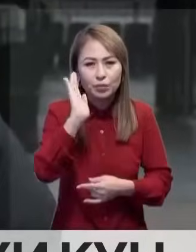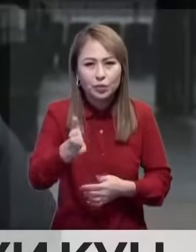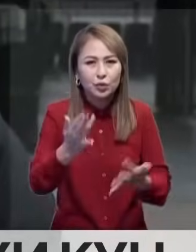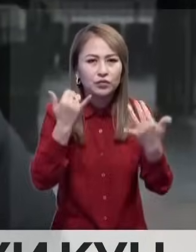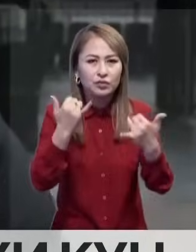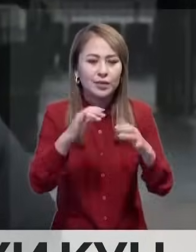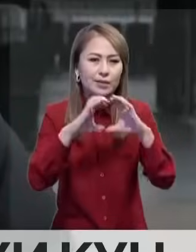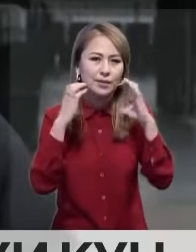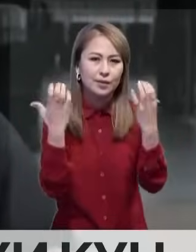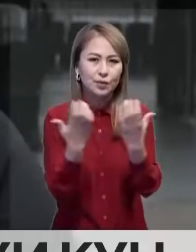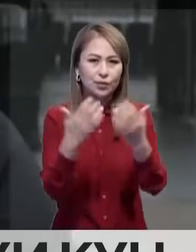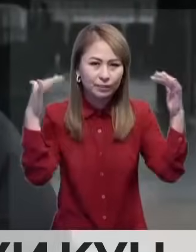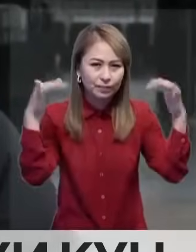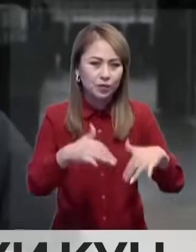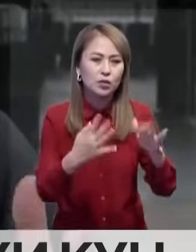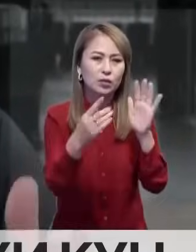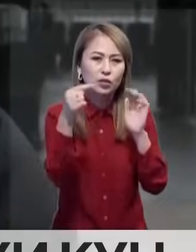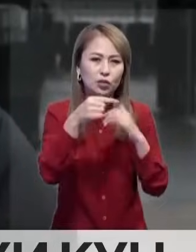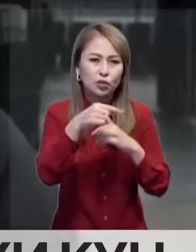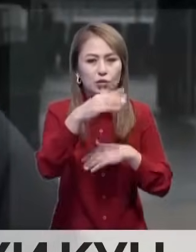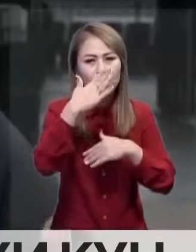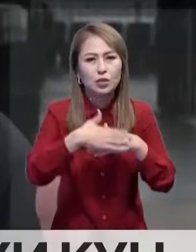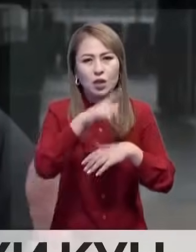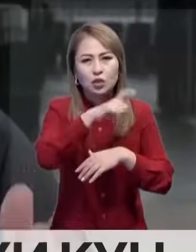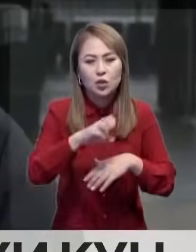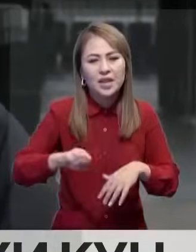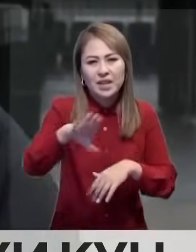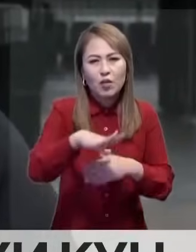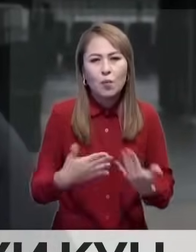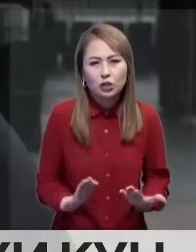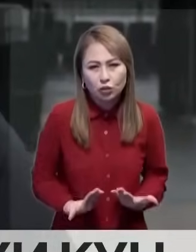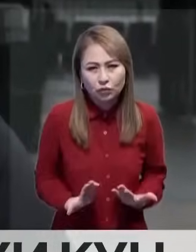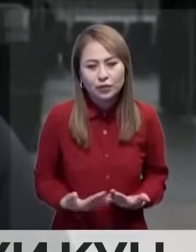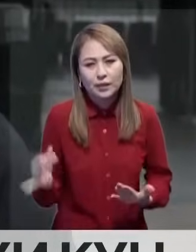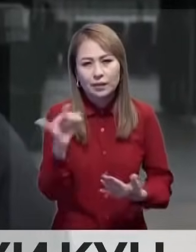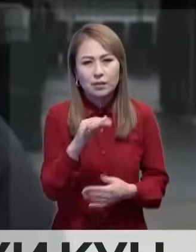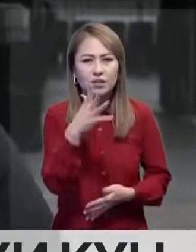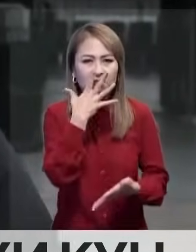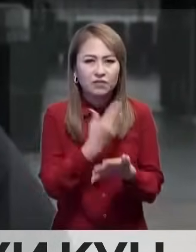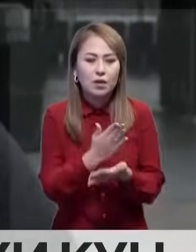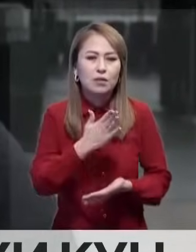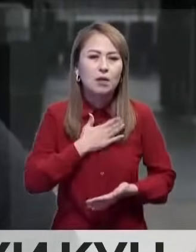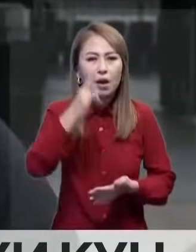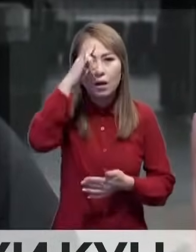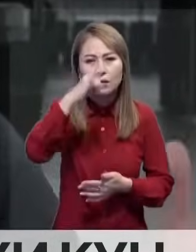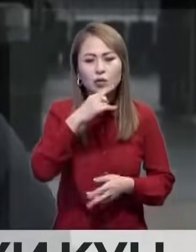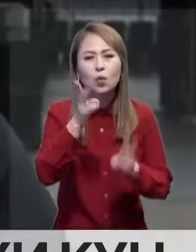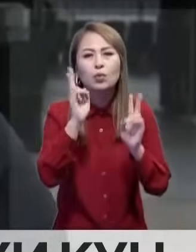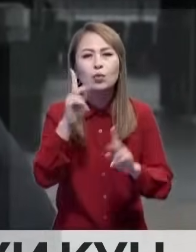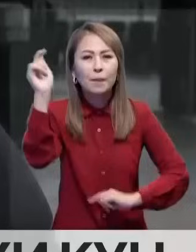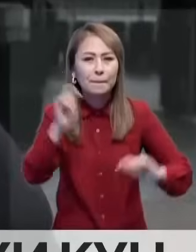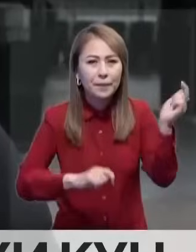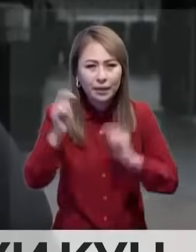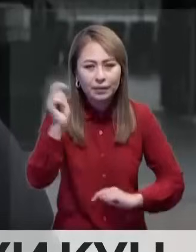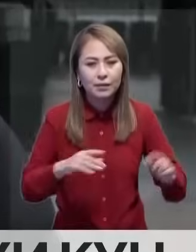осы стадионға келетін 1000-ға жуық осы Еуропада тұратын және жұмыс істейтін өзіміздің қара көздері бар. Барлығы